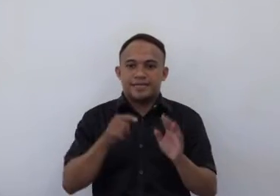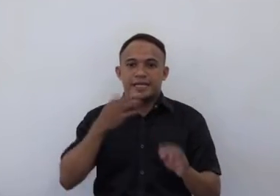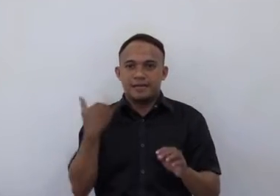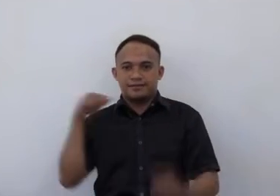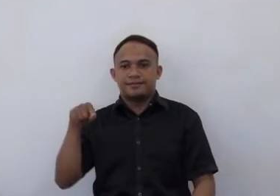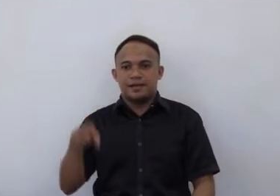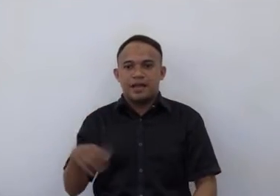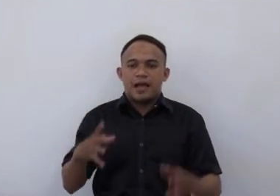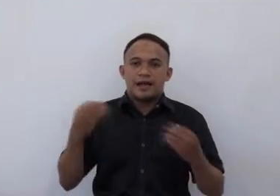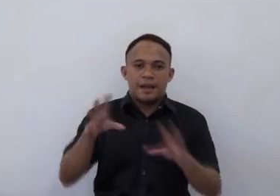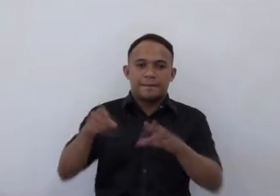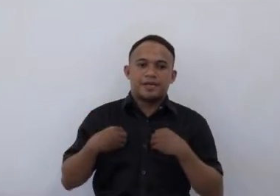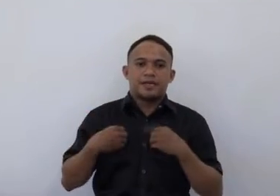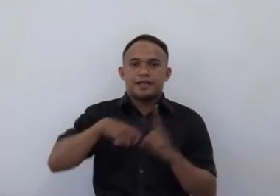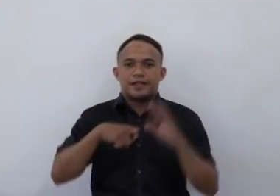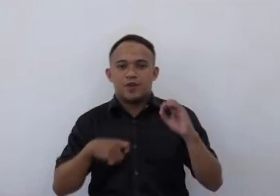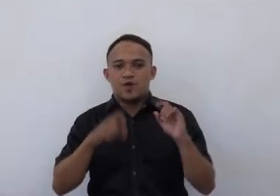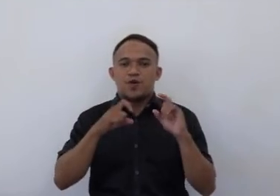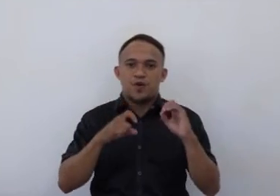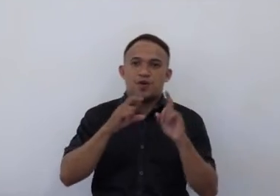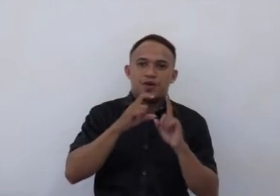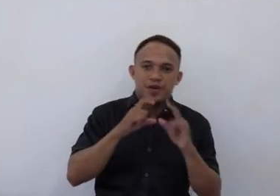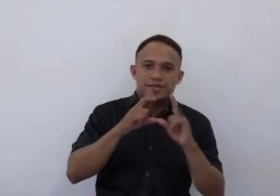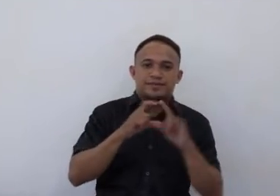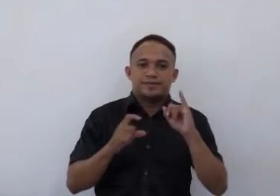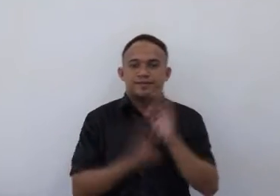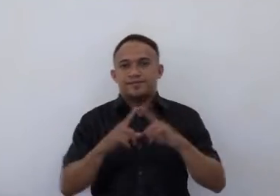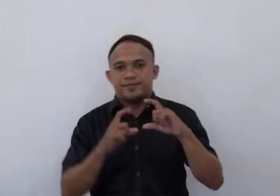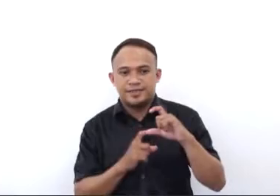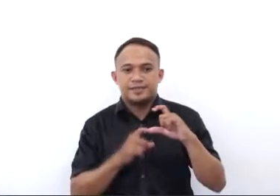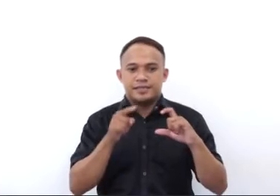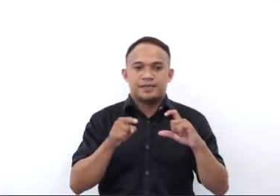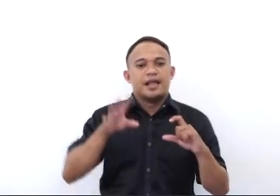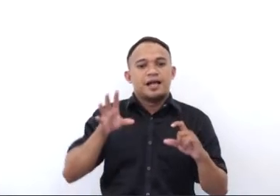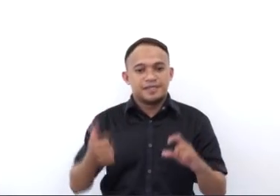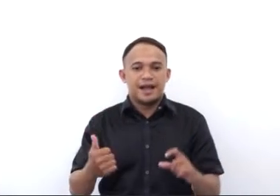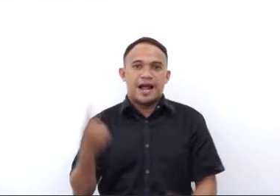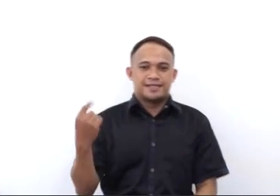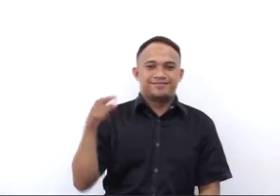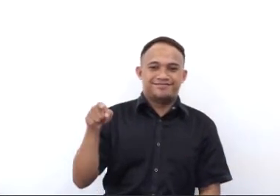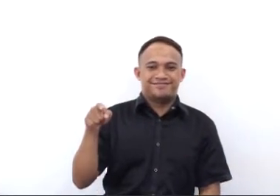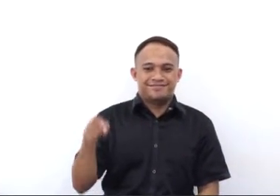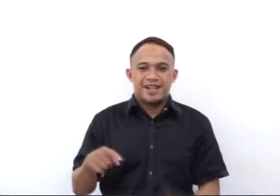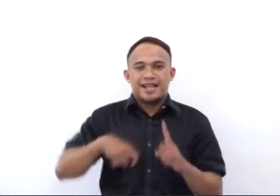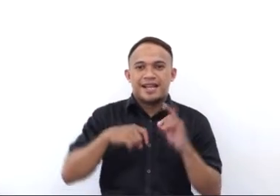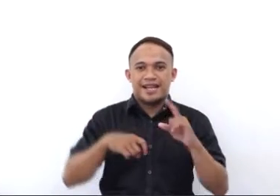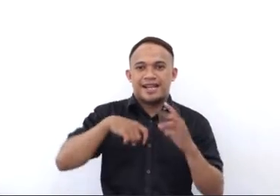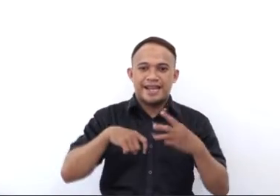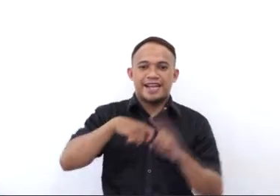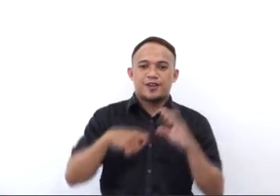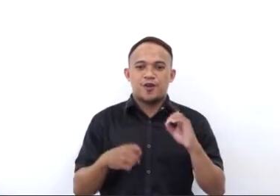rapat koordinasi ini bisa menghasilkan rekomendasi